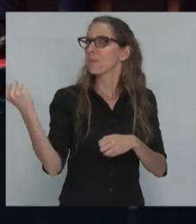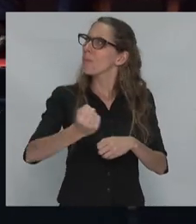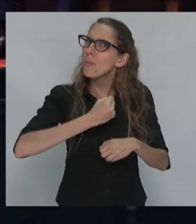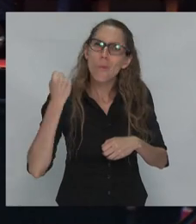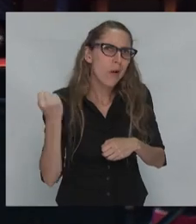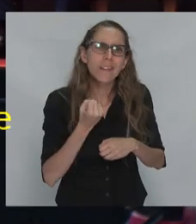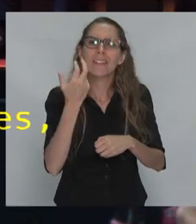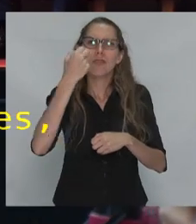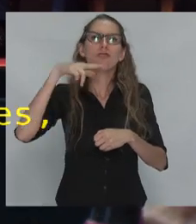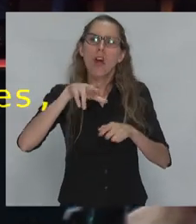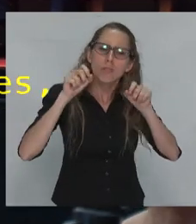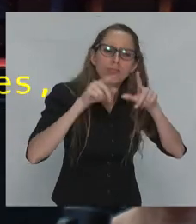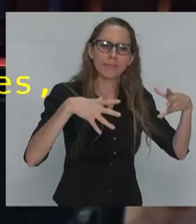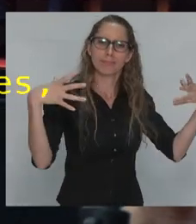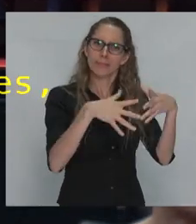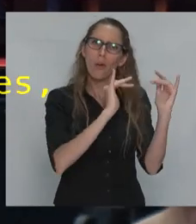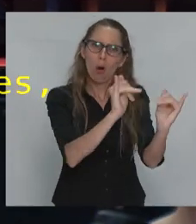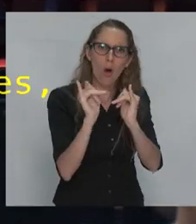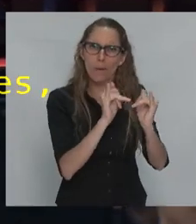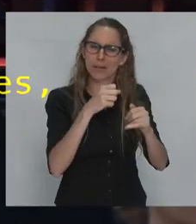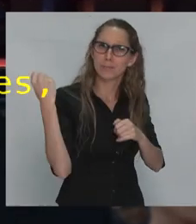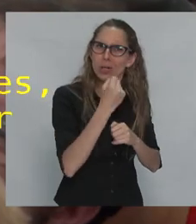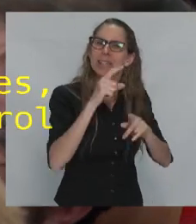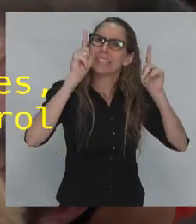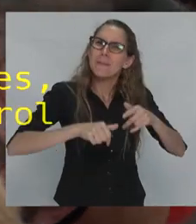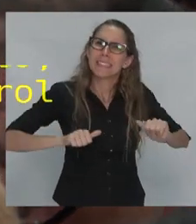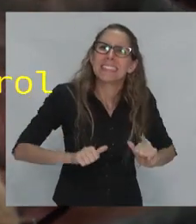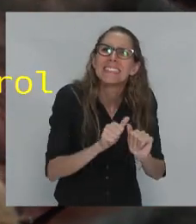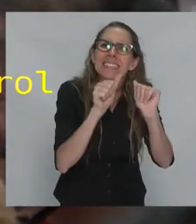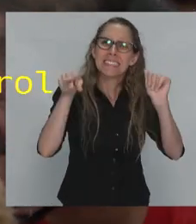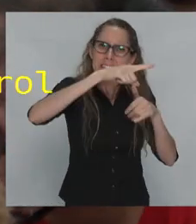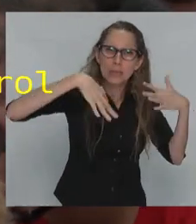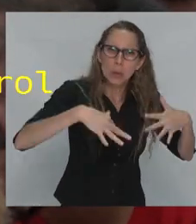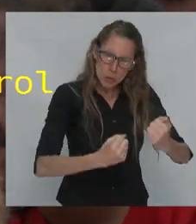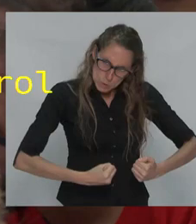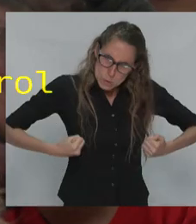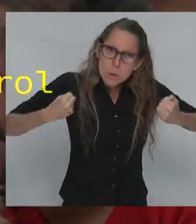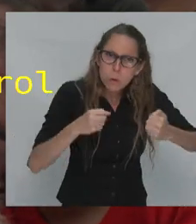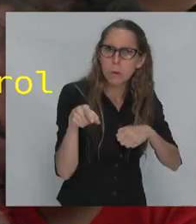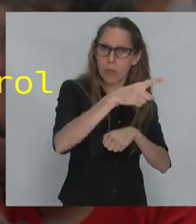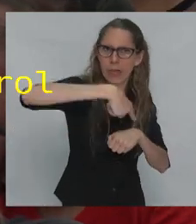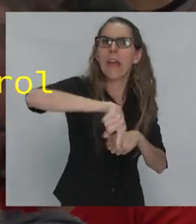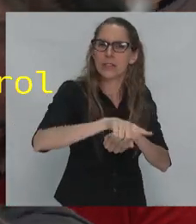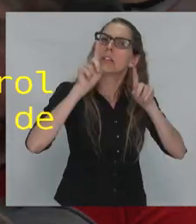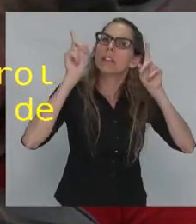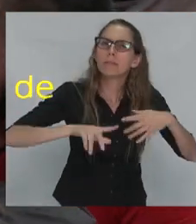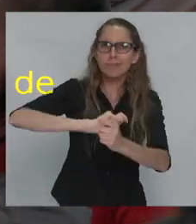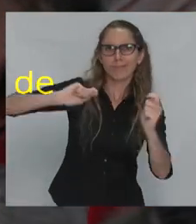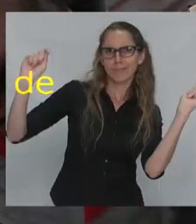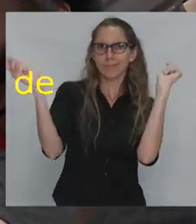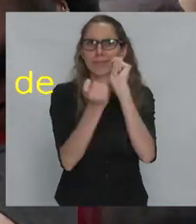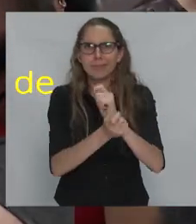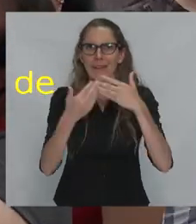les sacrifices qu'elle a consentis, et surtout, ce bouleversement profond qu'elle a apporté à la